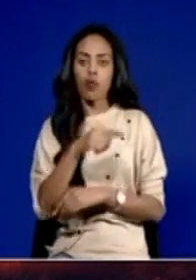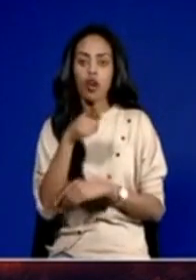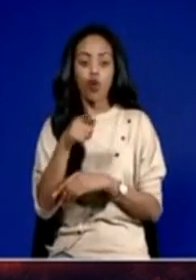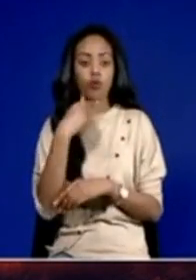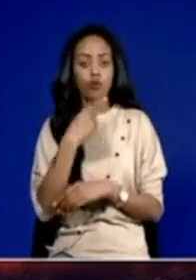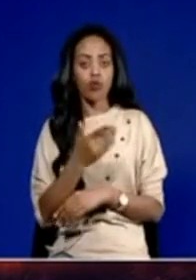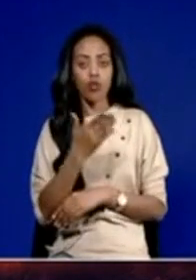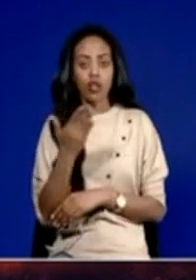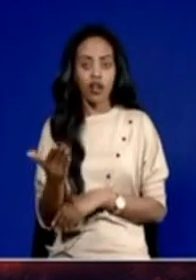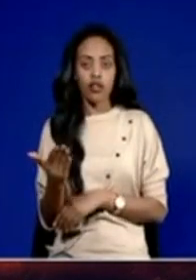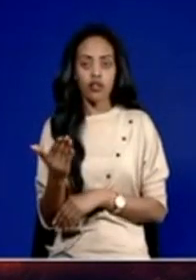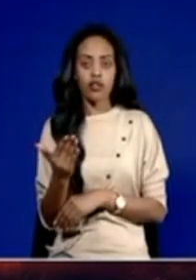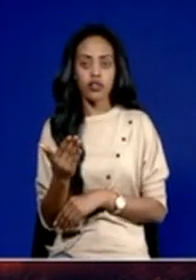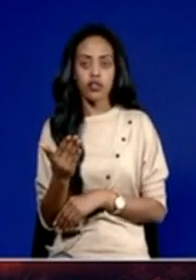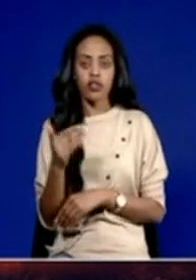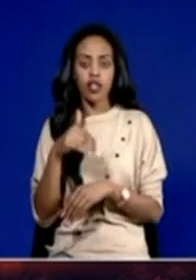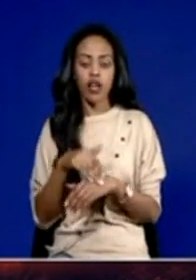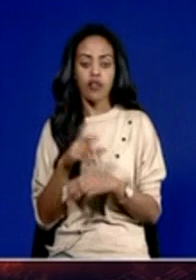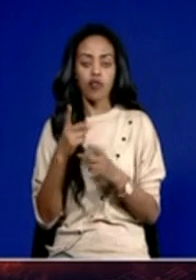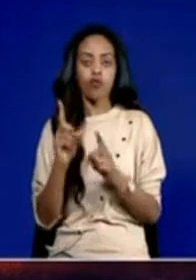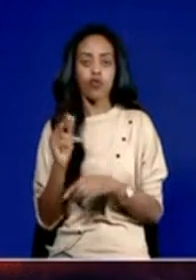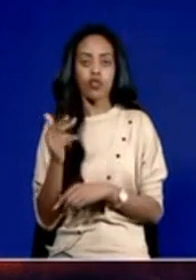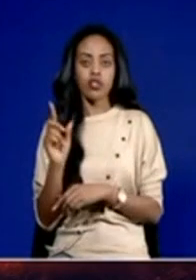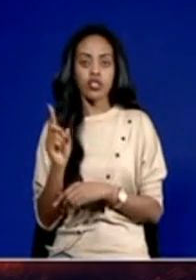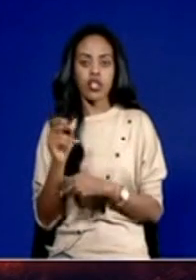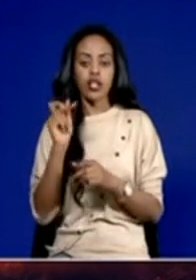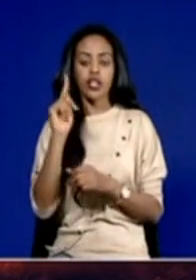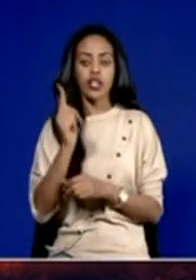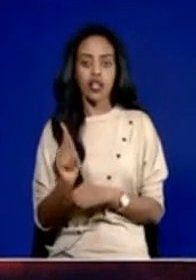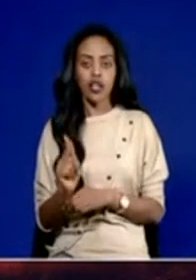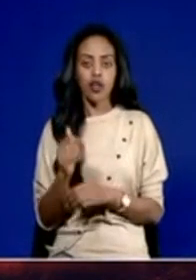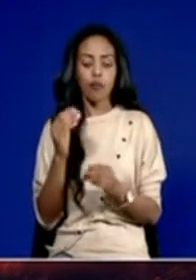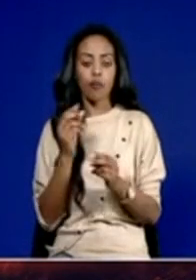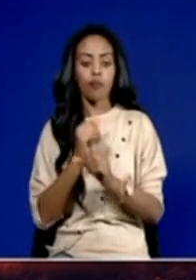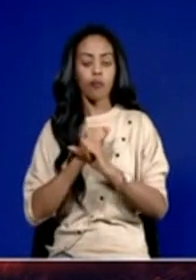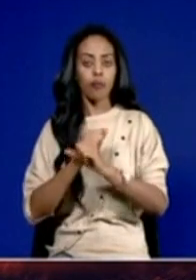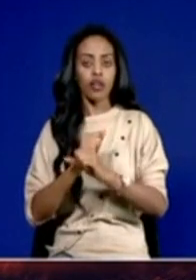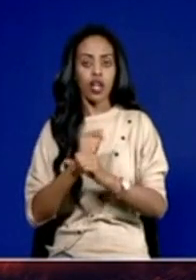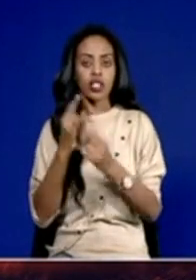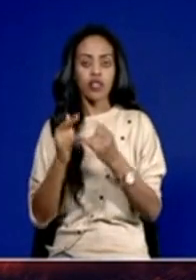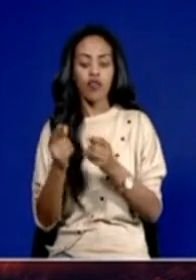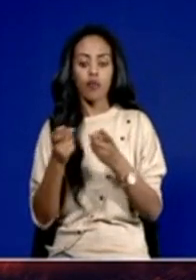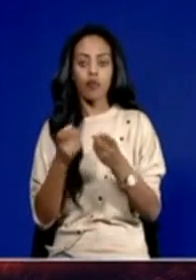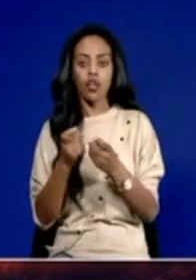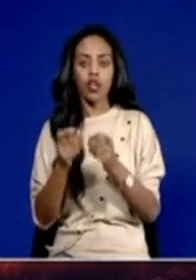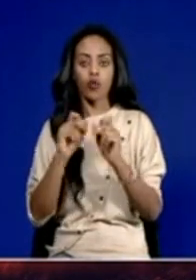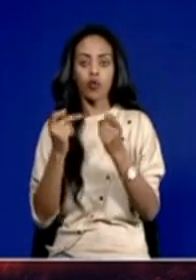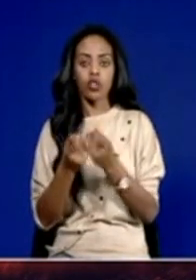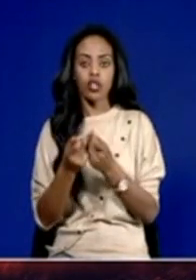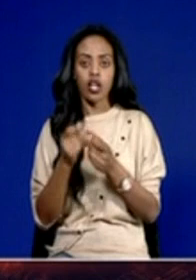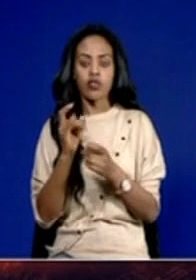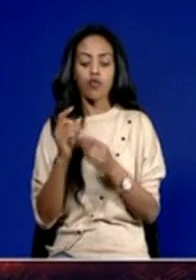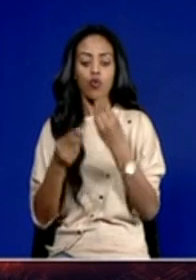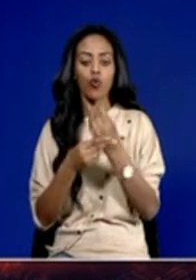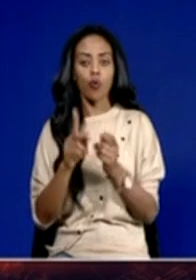ዝበሉ ነገራት ኣብዚ ናይ ፎረስትሪ ኣብዚ ናይ ደኒ ምክልኻል ኣብ ዘፈር ምሕደራን ዲሞክራታሽንን ውን ኣብ ዘፈር ቁጠባ